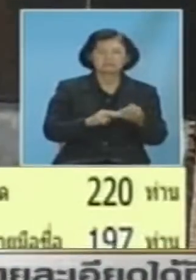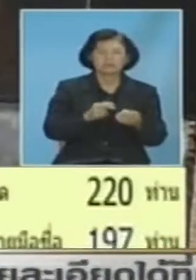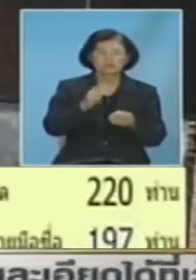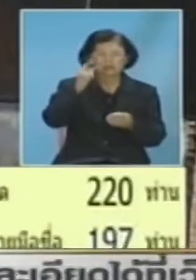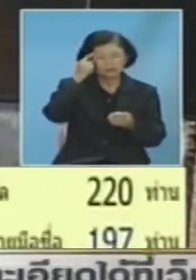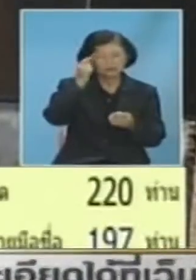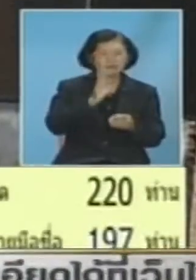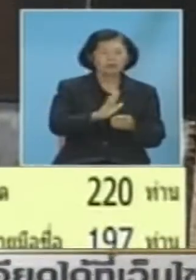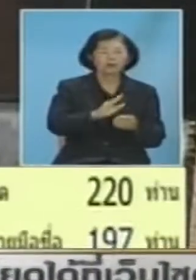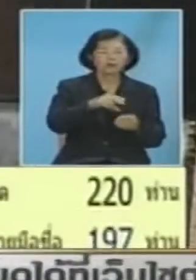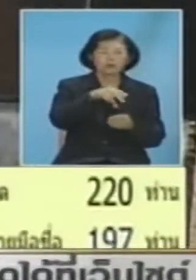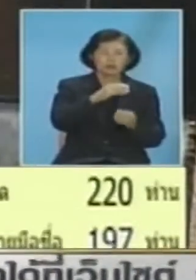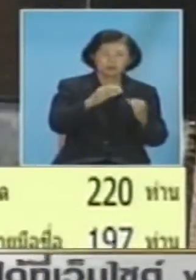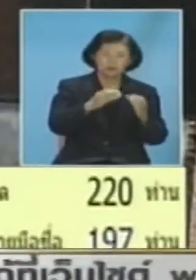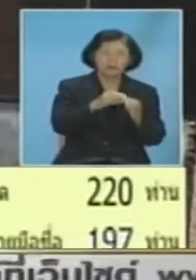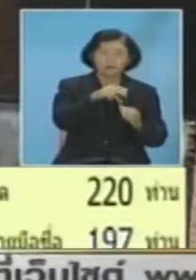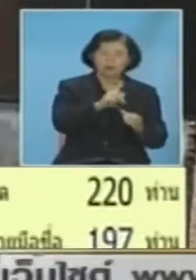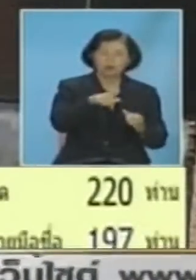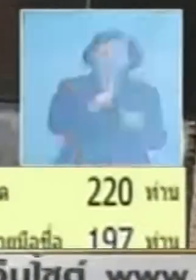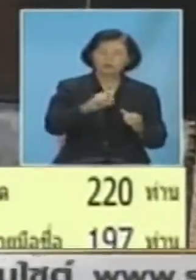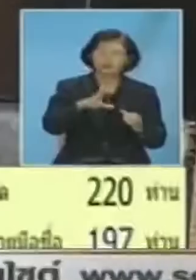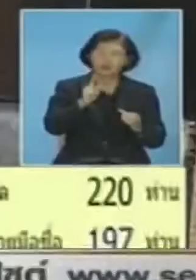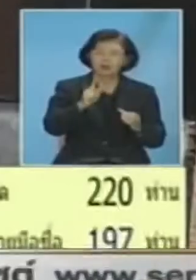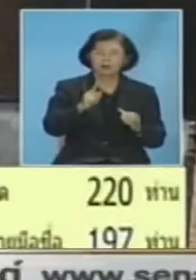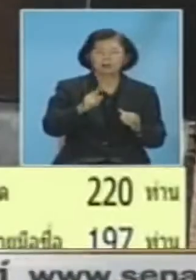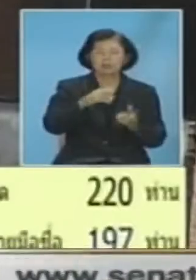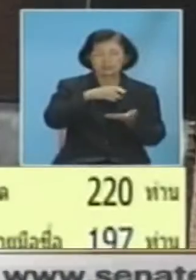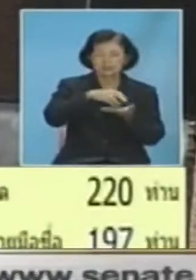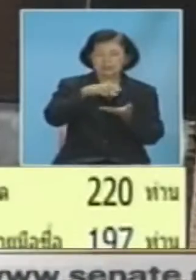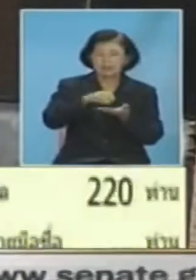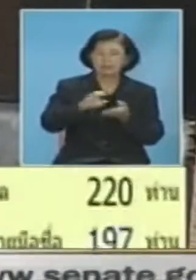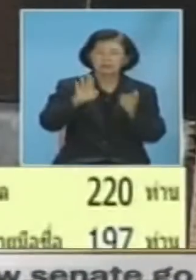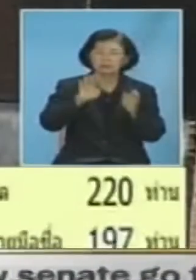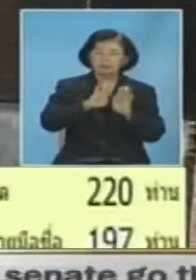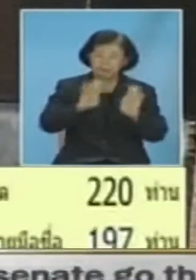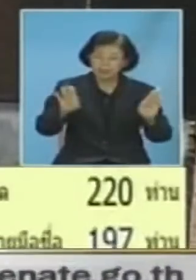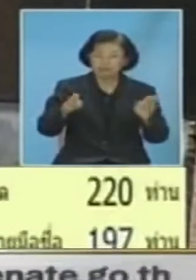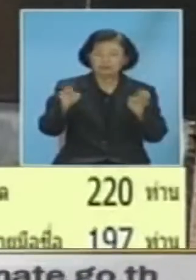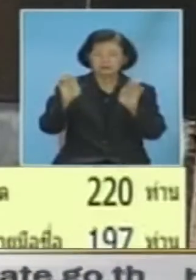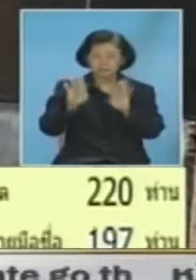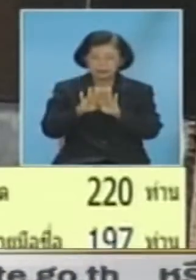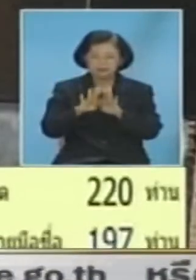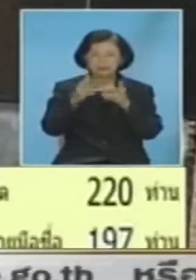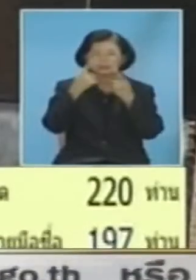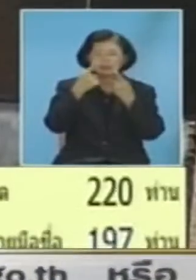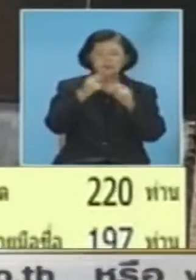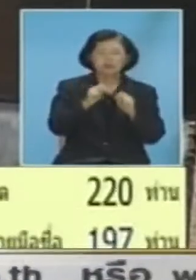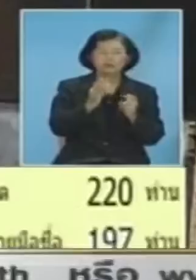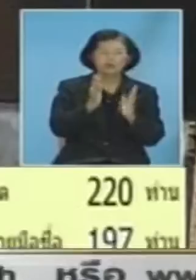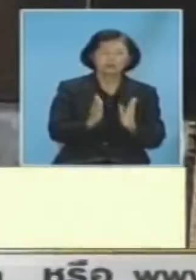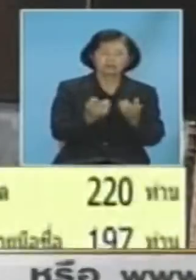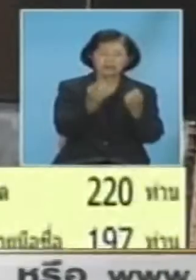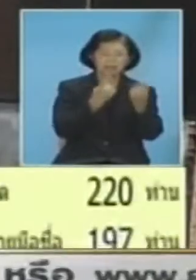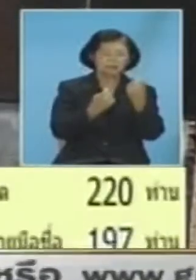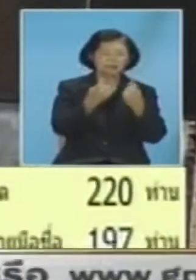รรมการปปช.รวมทั้งการแถลงเปิดและปิดคดีการตอบข้อซักถามของผู้แทนคณะกรรม